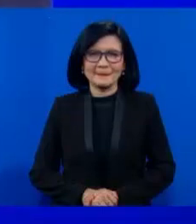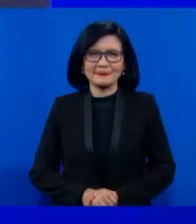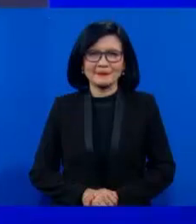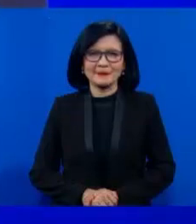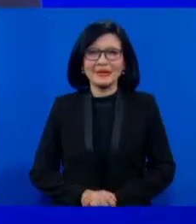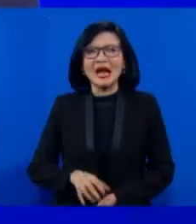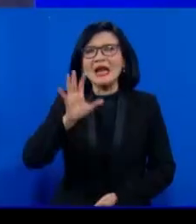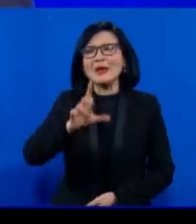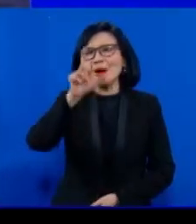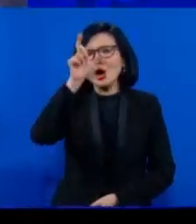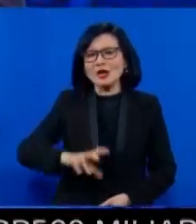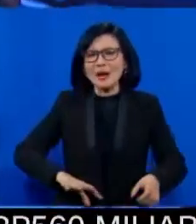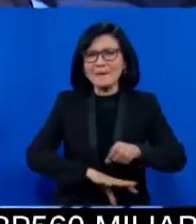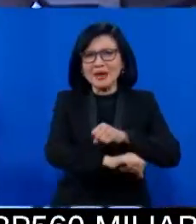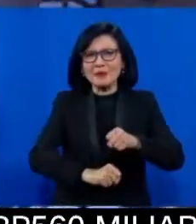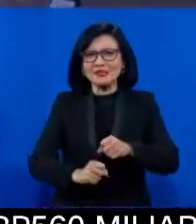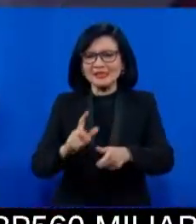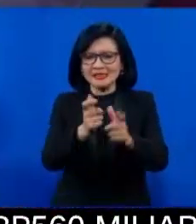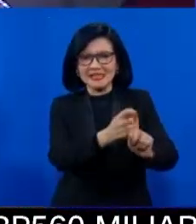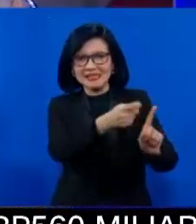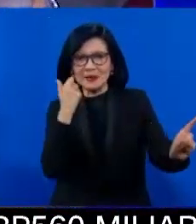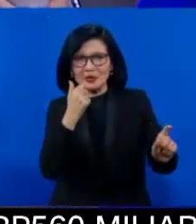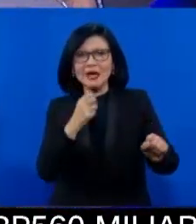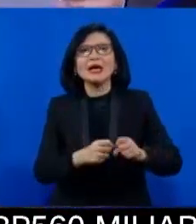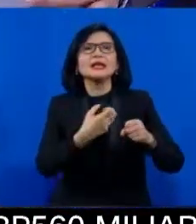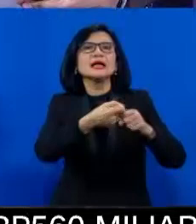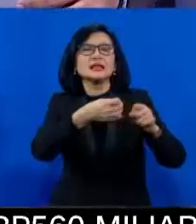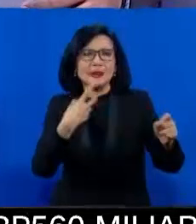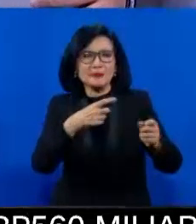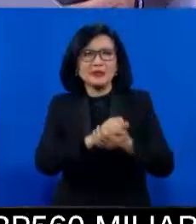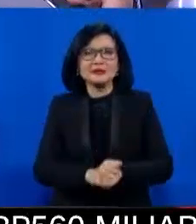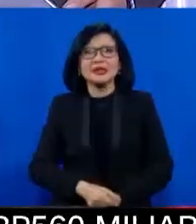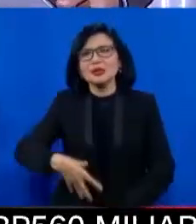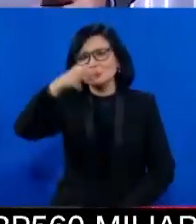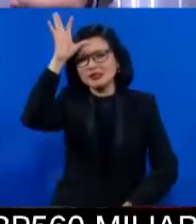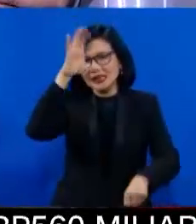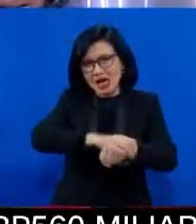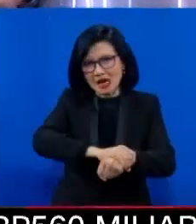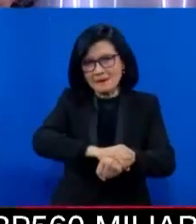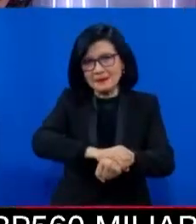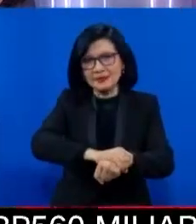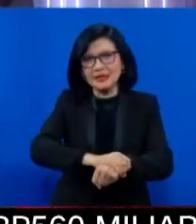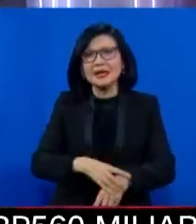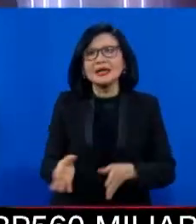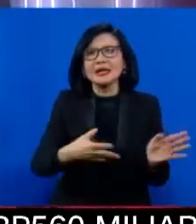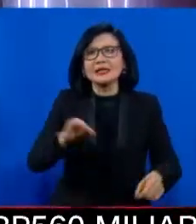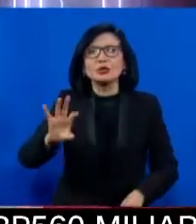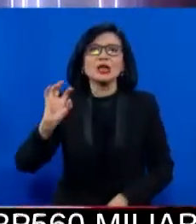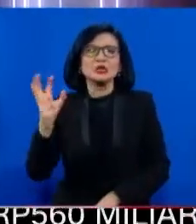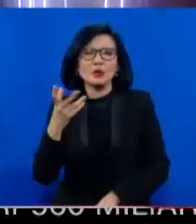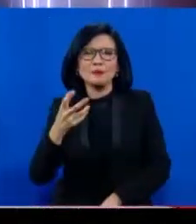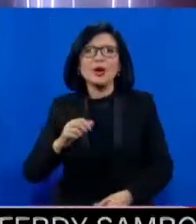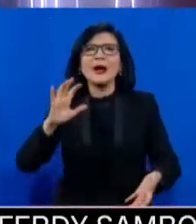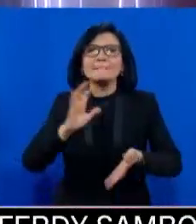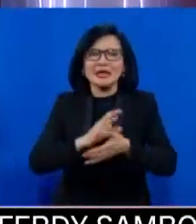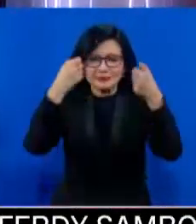5 orang perampok bersenjatakan ketapel dan anak panah di Makassar, Sulawesi Selatan ditangkap polisi. Adapun di Jombang, Jawa Timur, seorang residivis